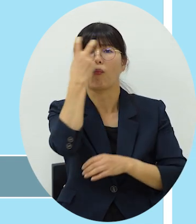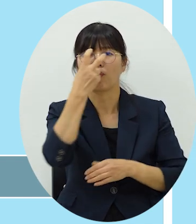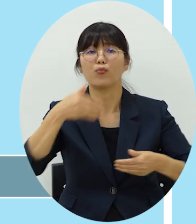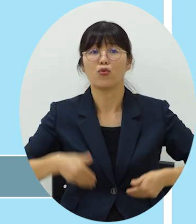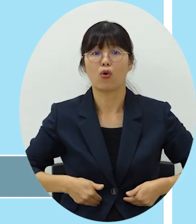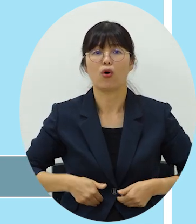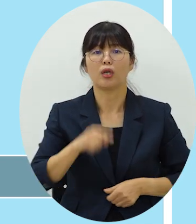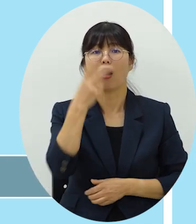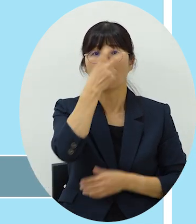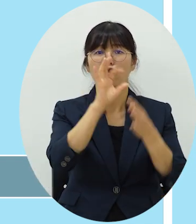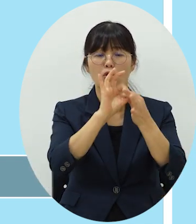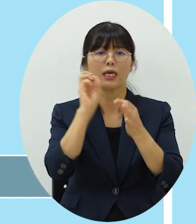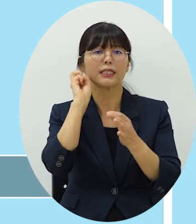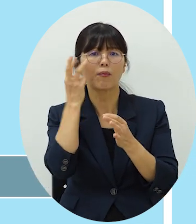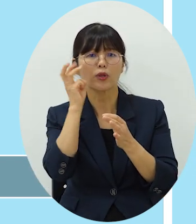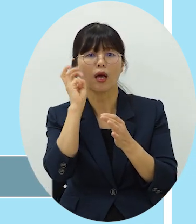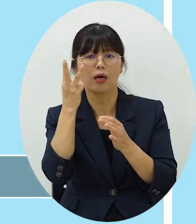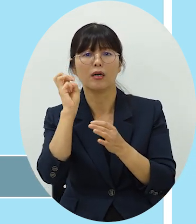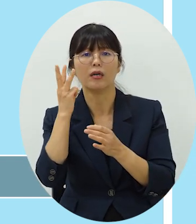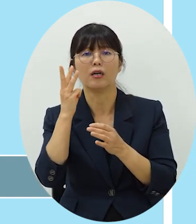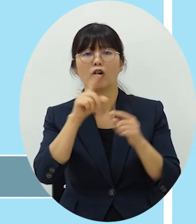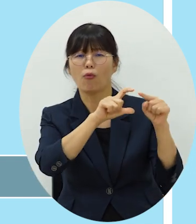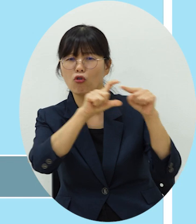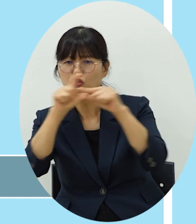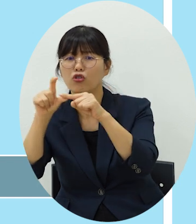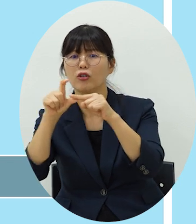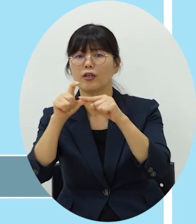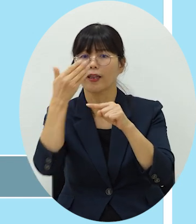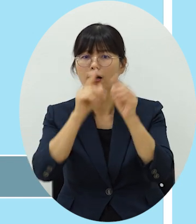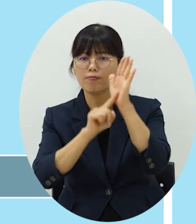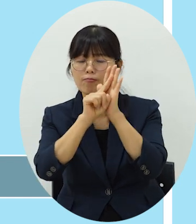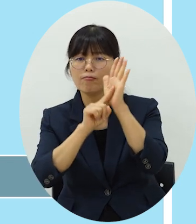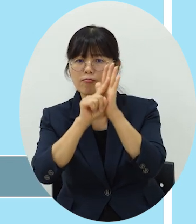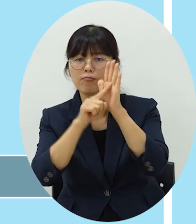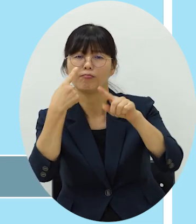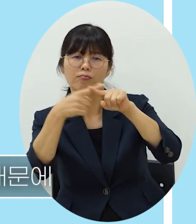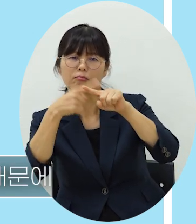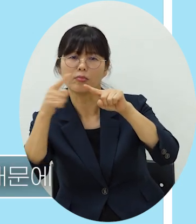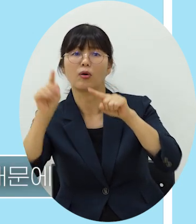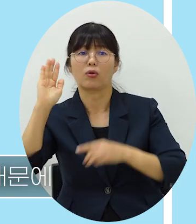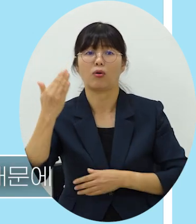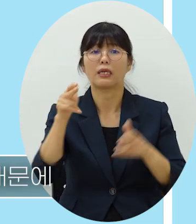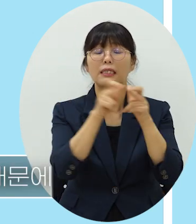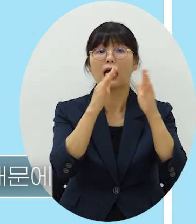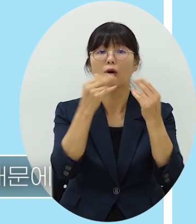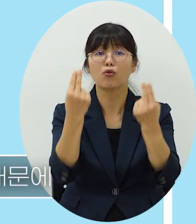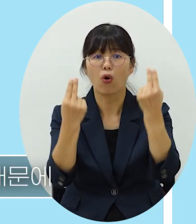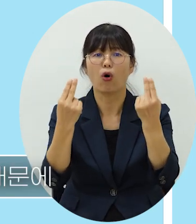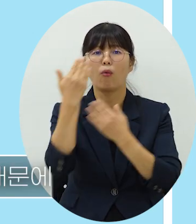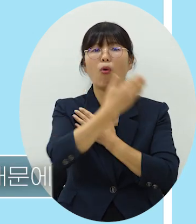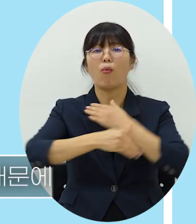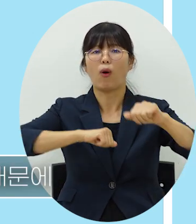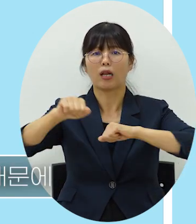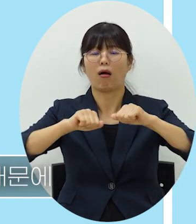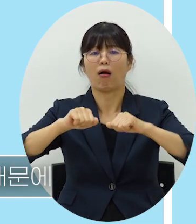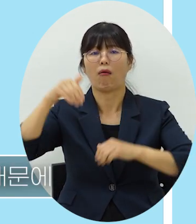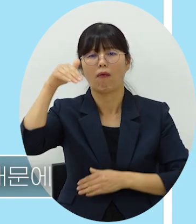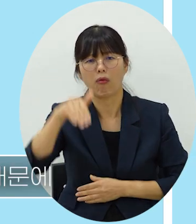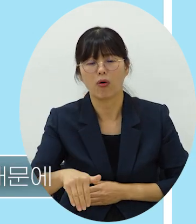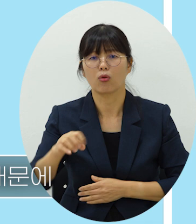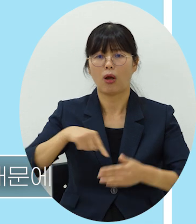말하며, 이 검사를 통해 3개월간의 평균 혈당 수치를 가늠합니다. 장애인은 비교적 신체 활동이